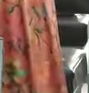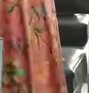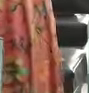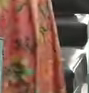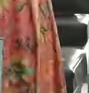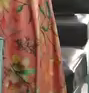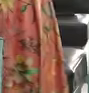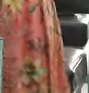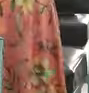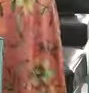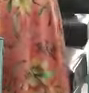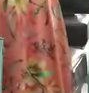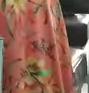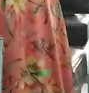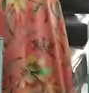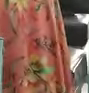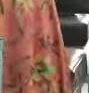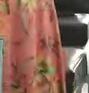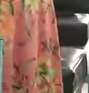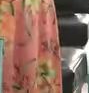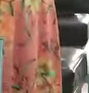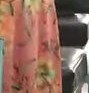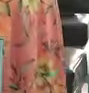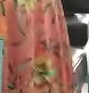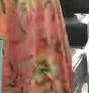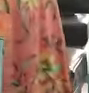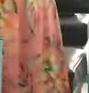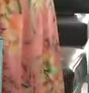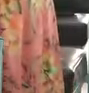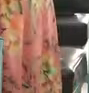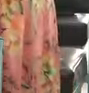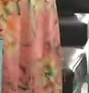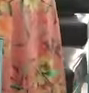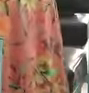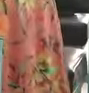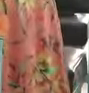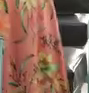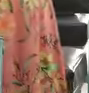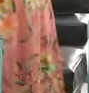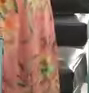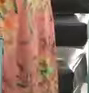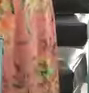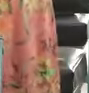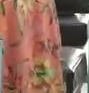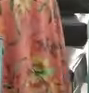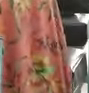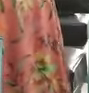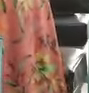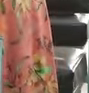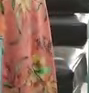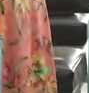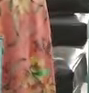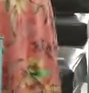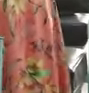kukulinda. Amekulinda barabarani, amekuepusha na mengi. Barabara ile umeivuka si kwa uwezo wako, gari lile